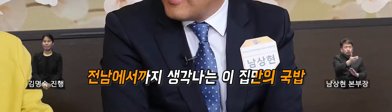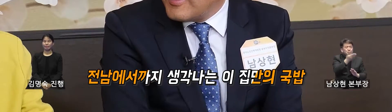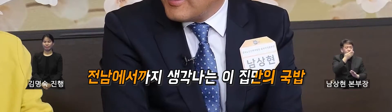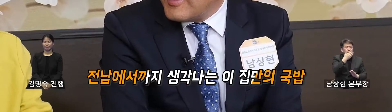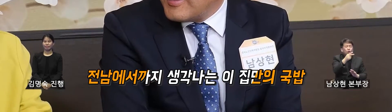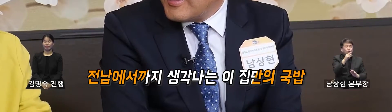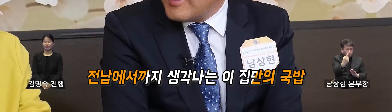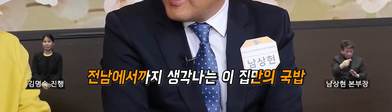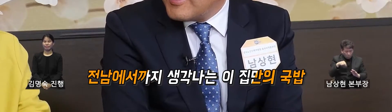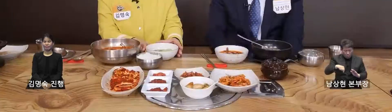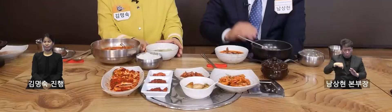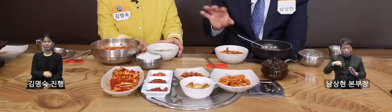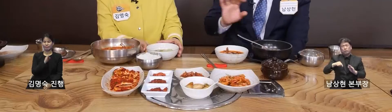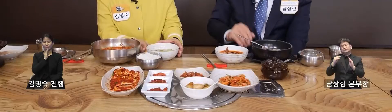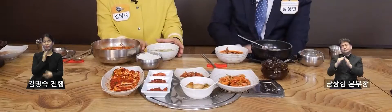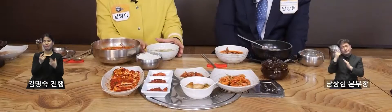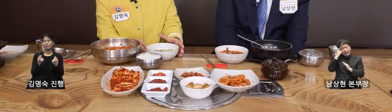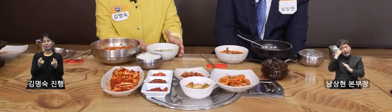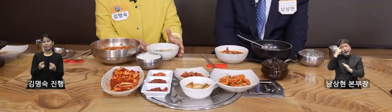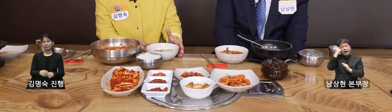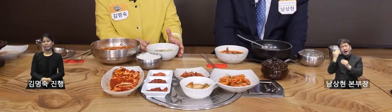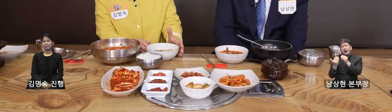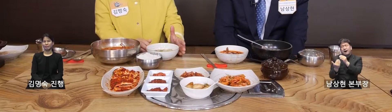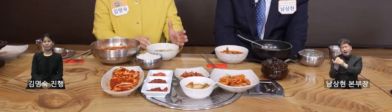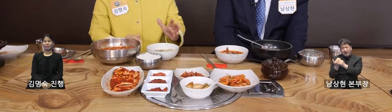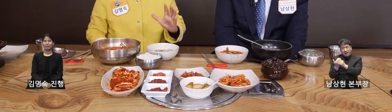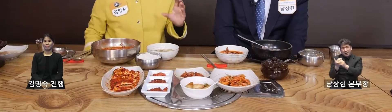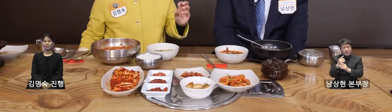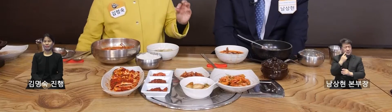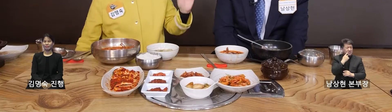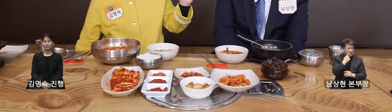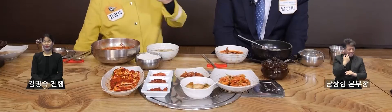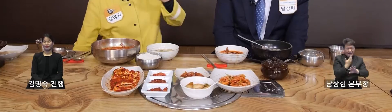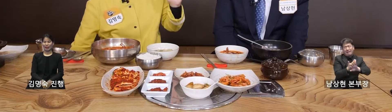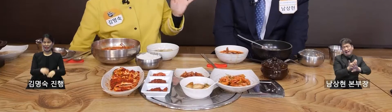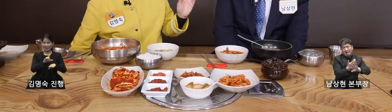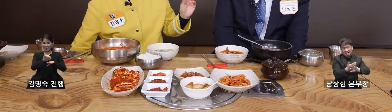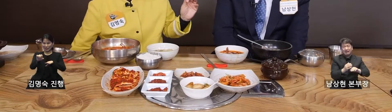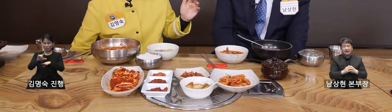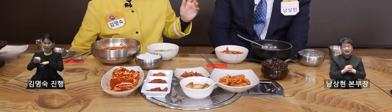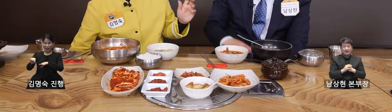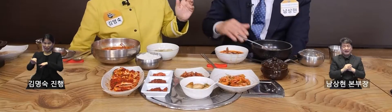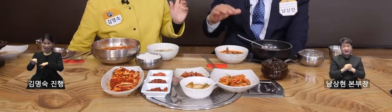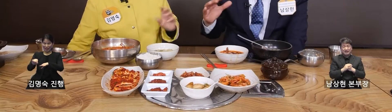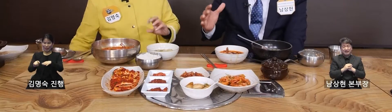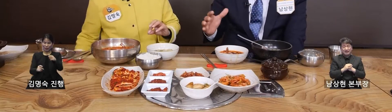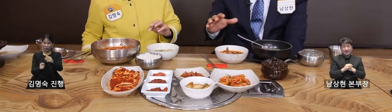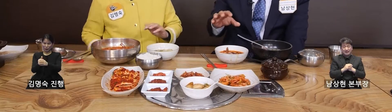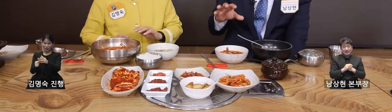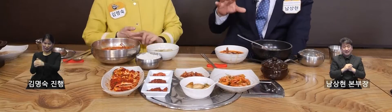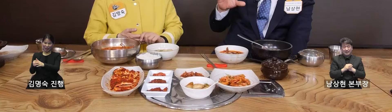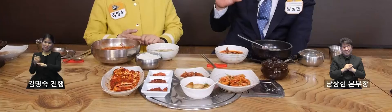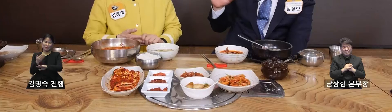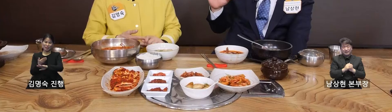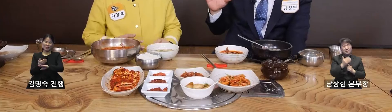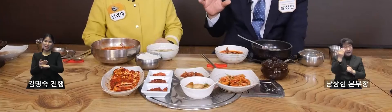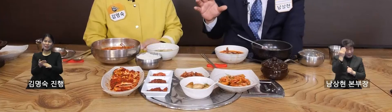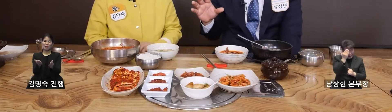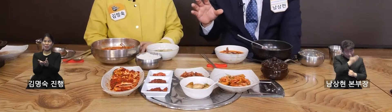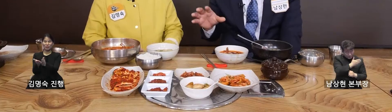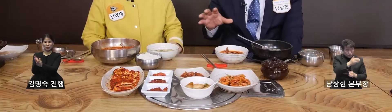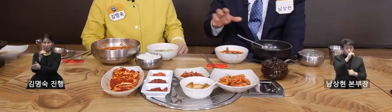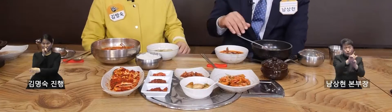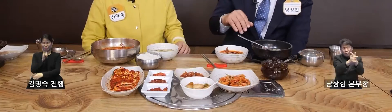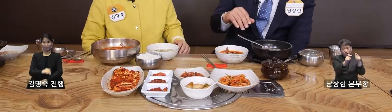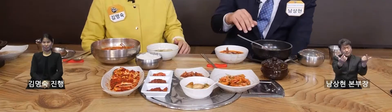거야. 그 맛이 또 들리더라고요. 이 아마 지방에 조금 색깔. 네, 뭐 맑은 국밥도 예. 있고 뭐